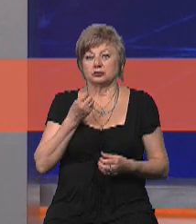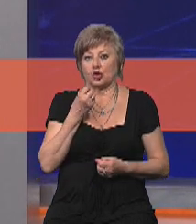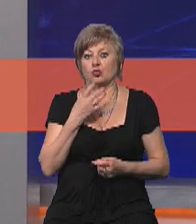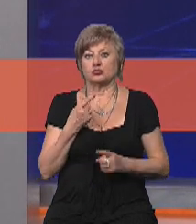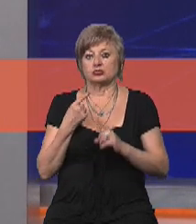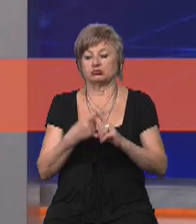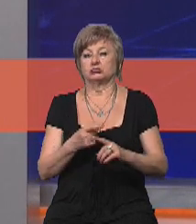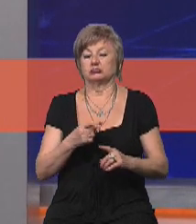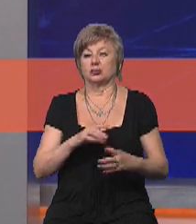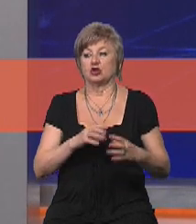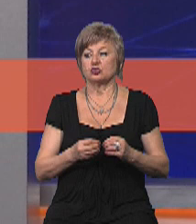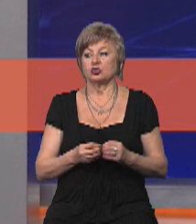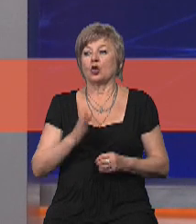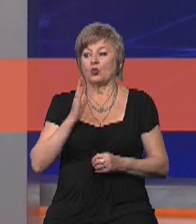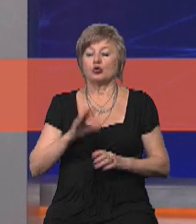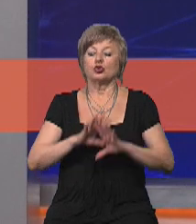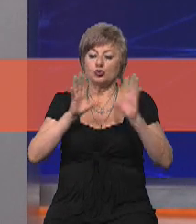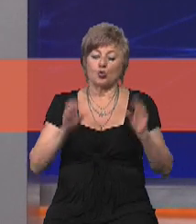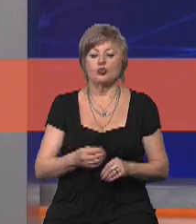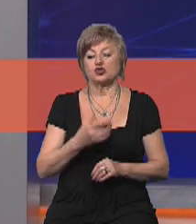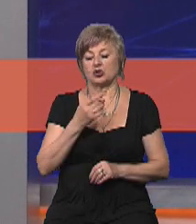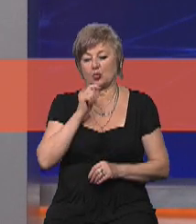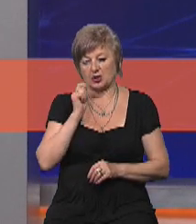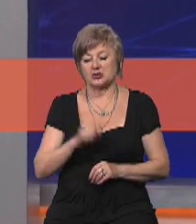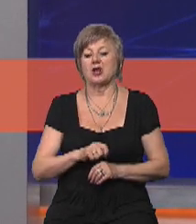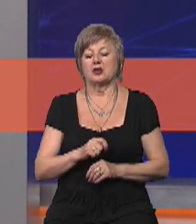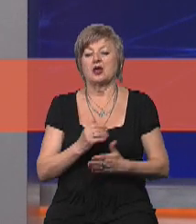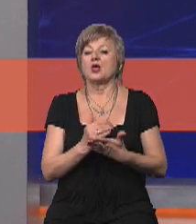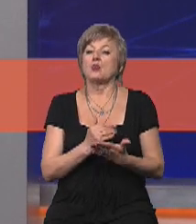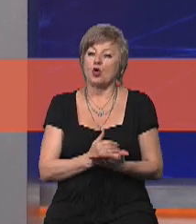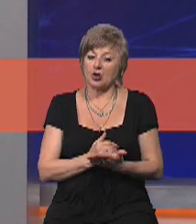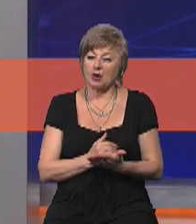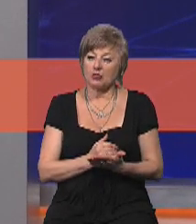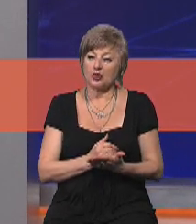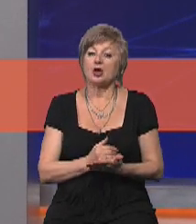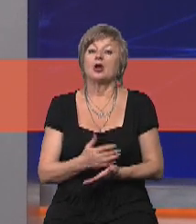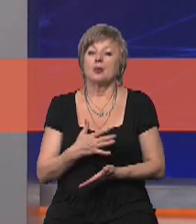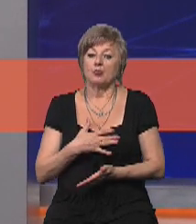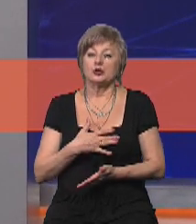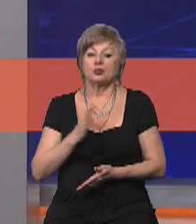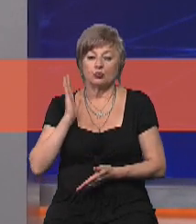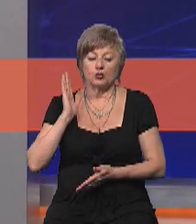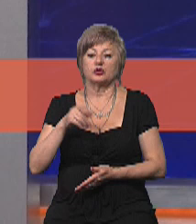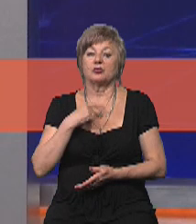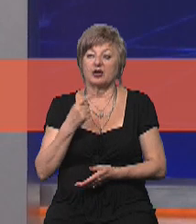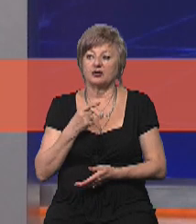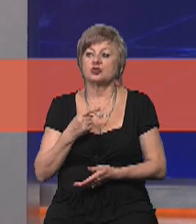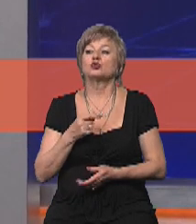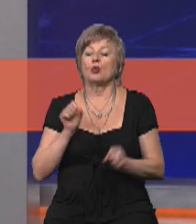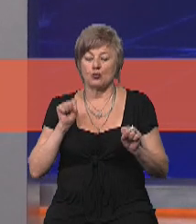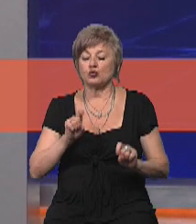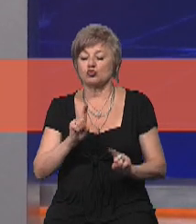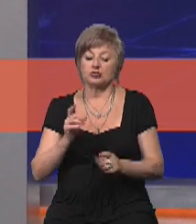динамику показала, станет общенациональной программой. Вот тогда мы будем говорить о том, что можно реально чего-то